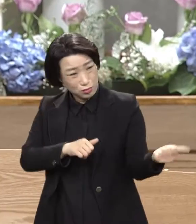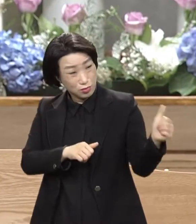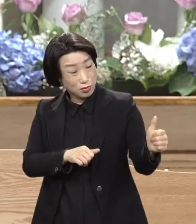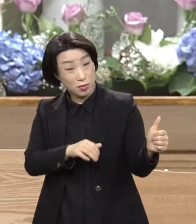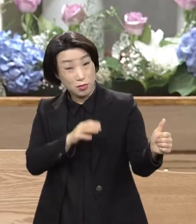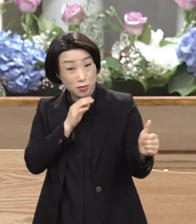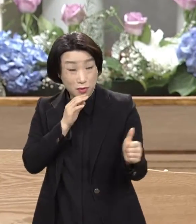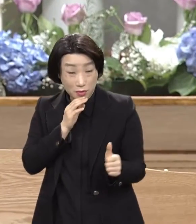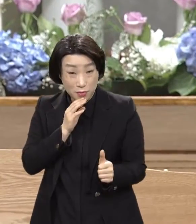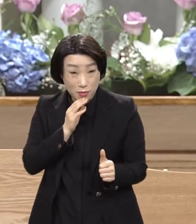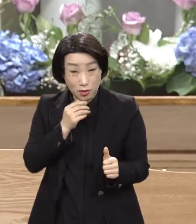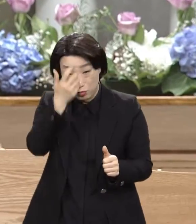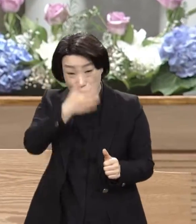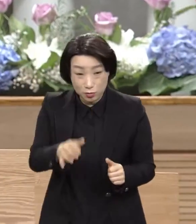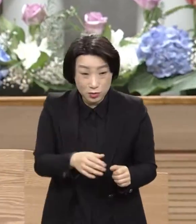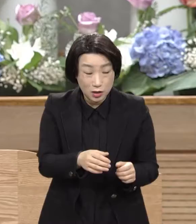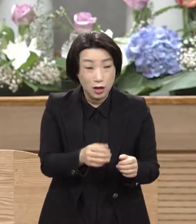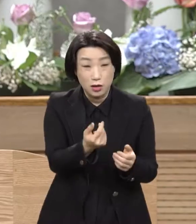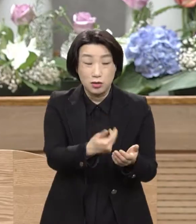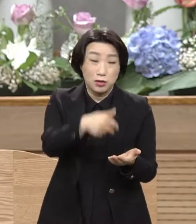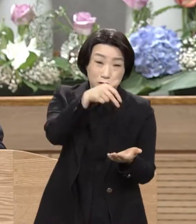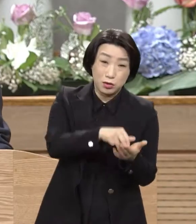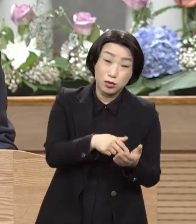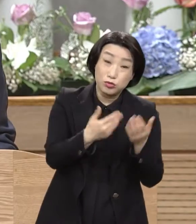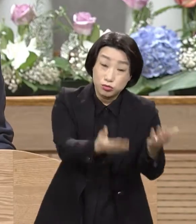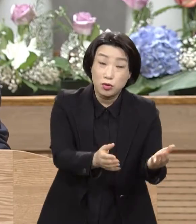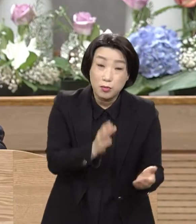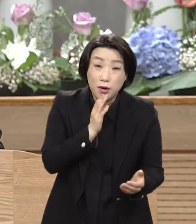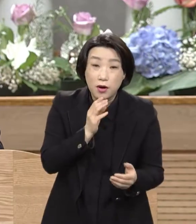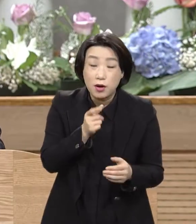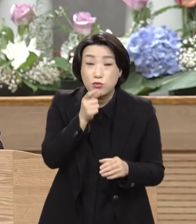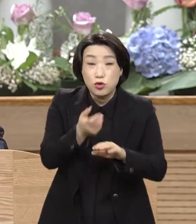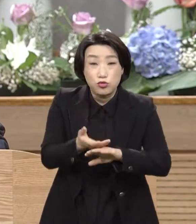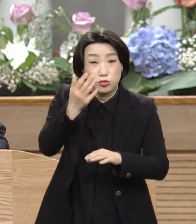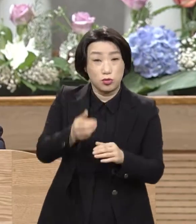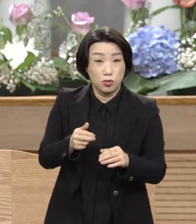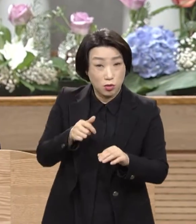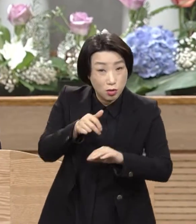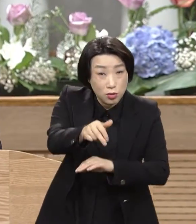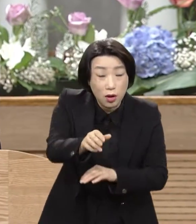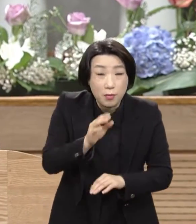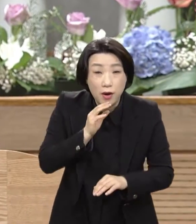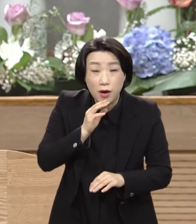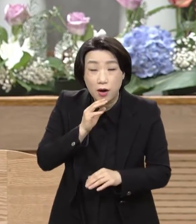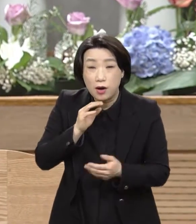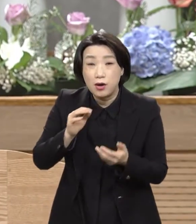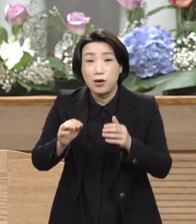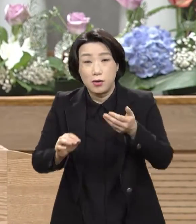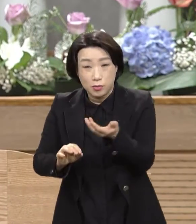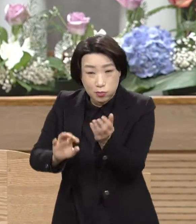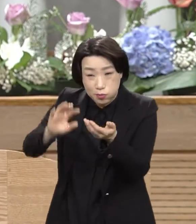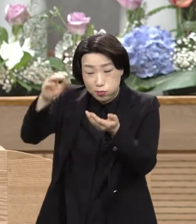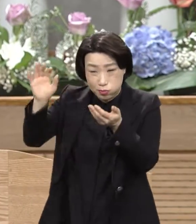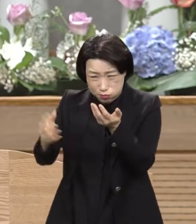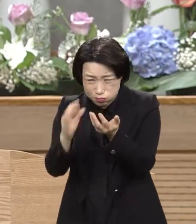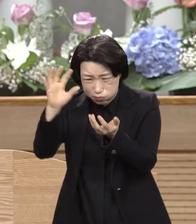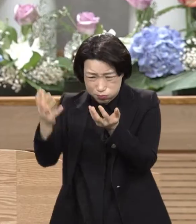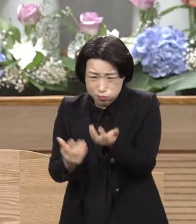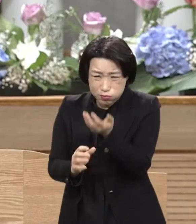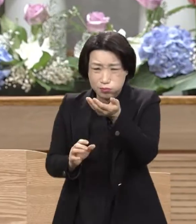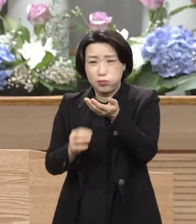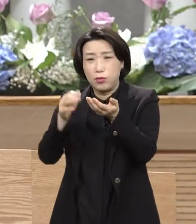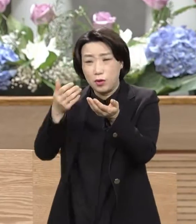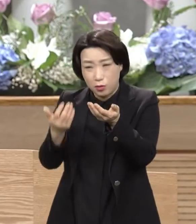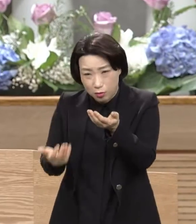물 위도 걸어가시고 자연 질서도 모순시키면서 바람도 잔잔하게 하시고 나병